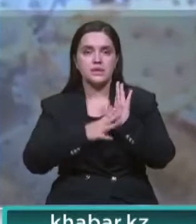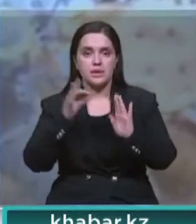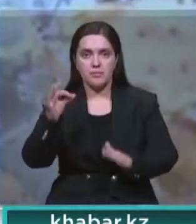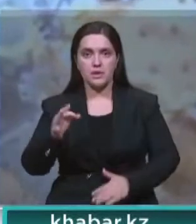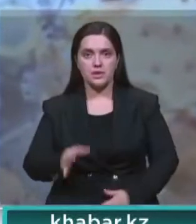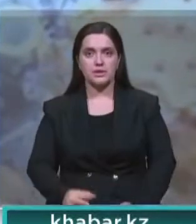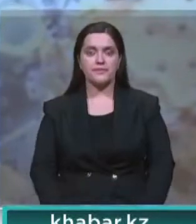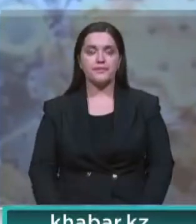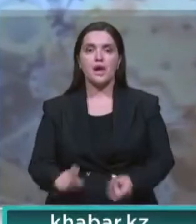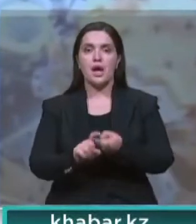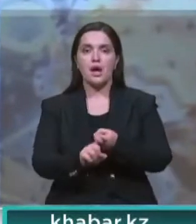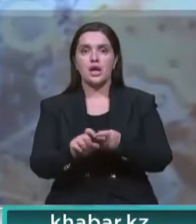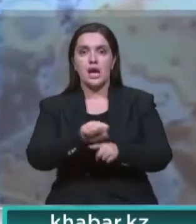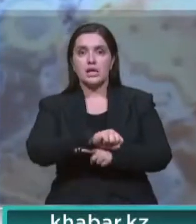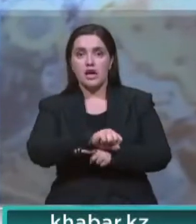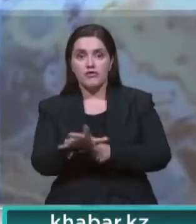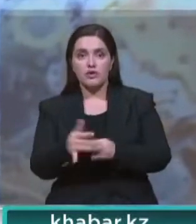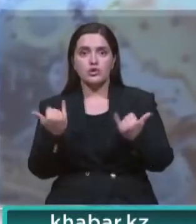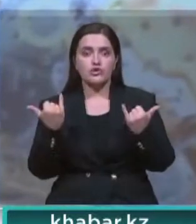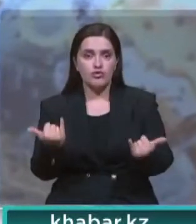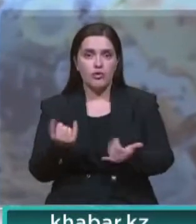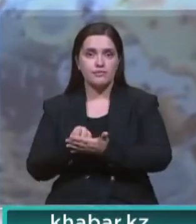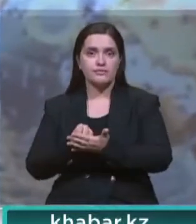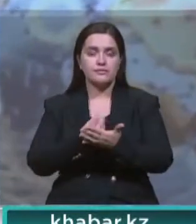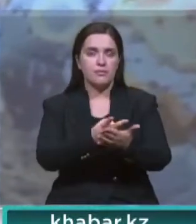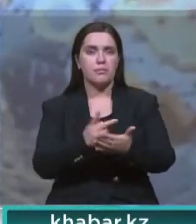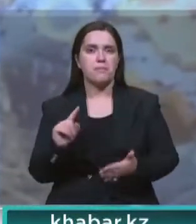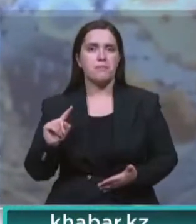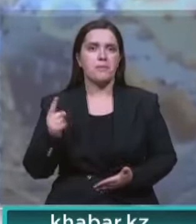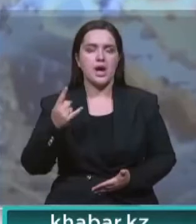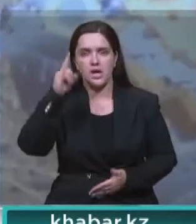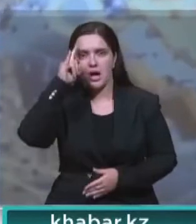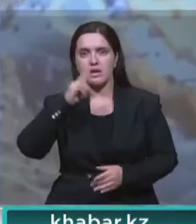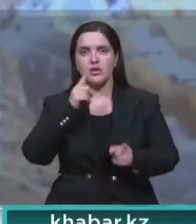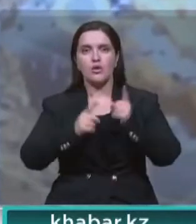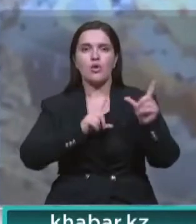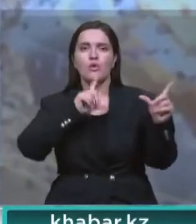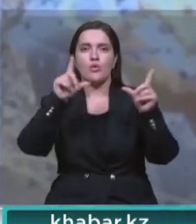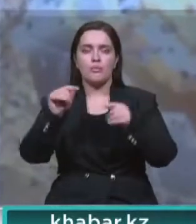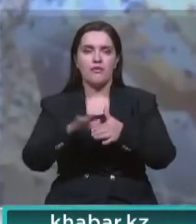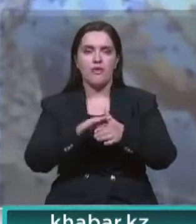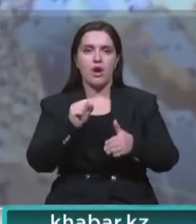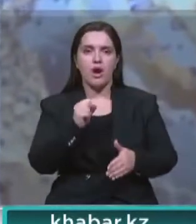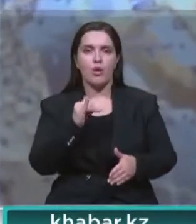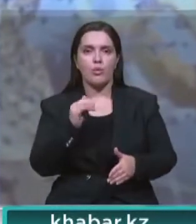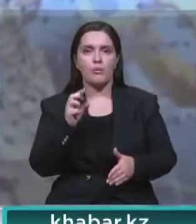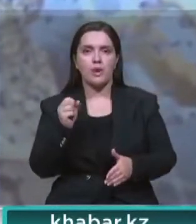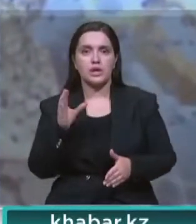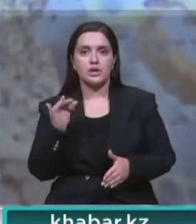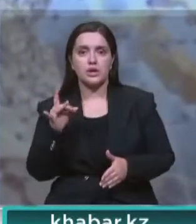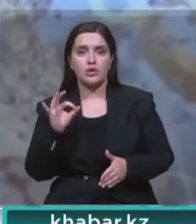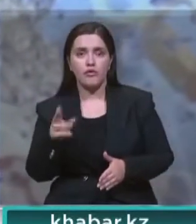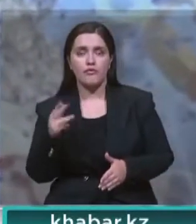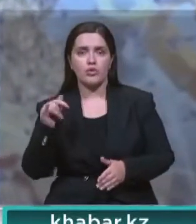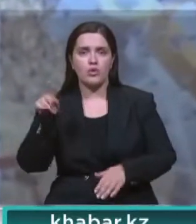С коронавирусом госпитализировали сегодня первого казахстанского космонавта Токтара Аубакирова. Сейчас он находится в городском инфекционном центре с